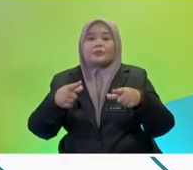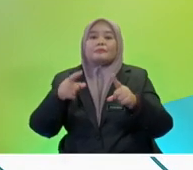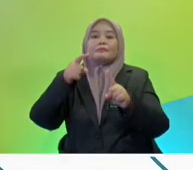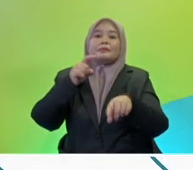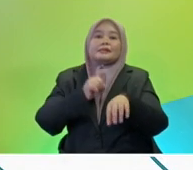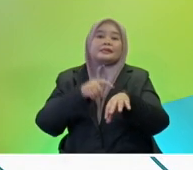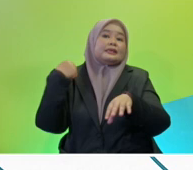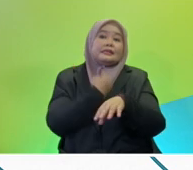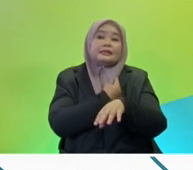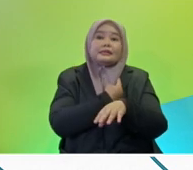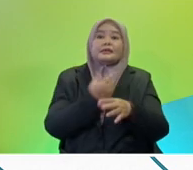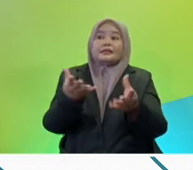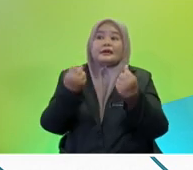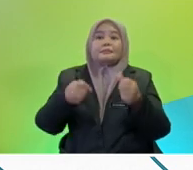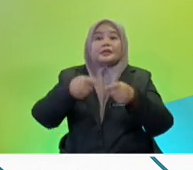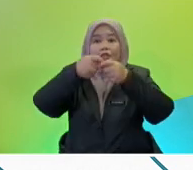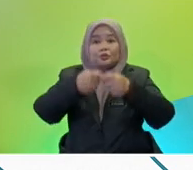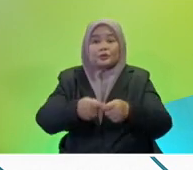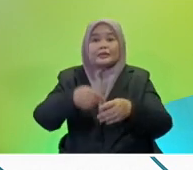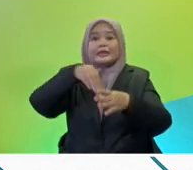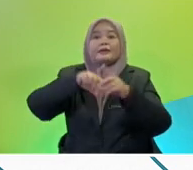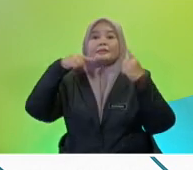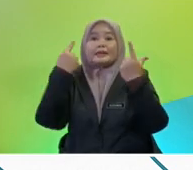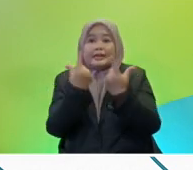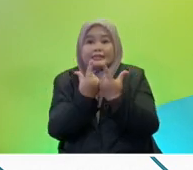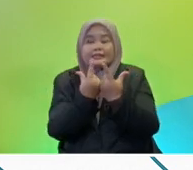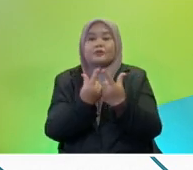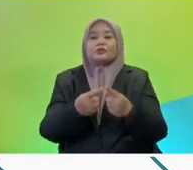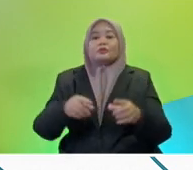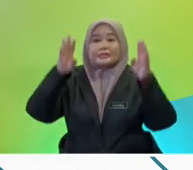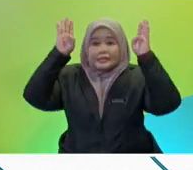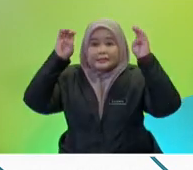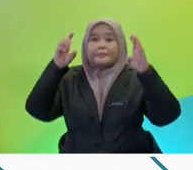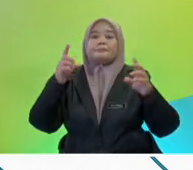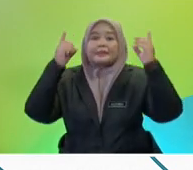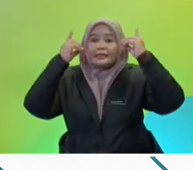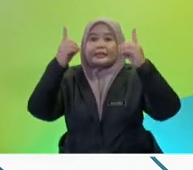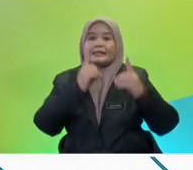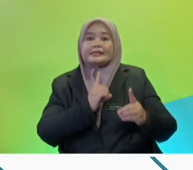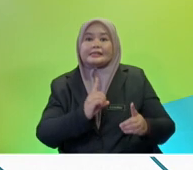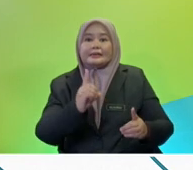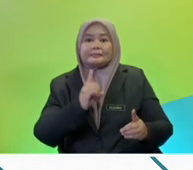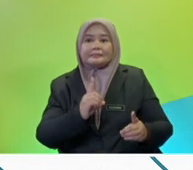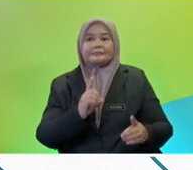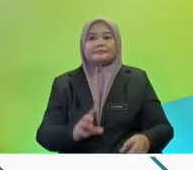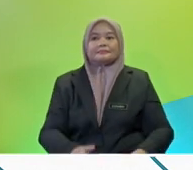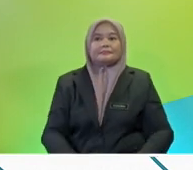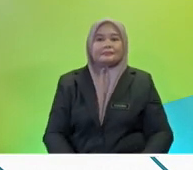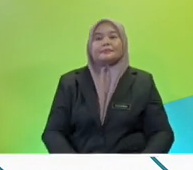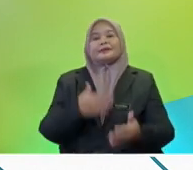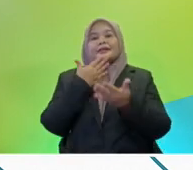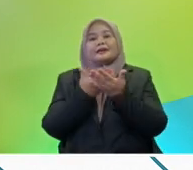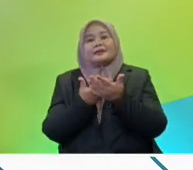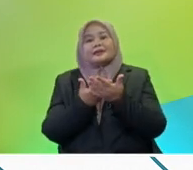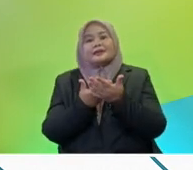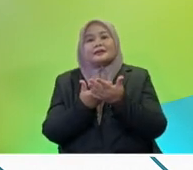hendak menentukan PBD di dalam kelas untuk mata pelajaran Pendidikan Islam Baiklah